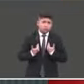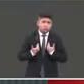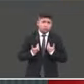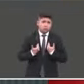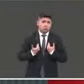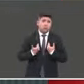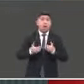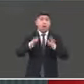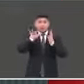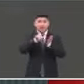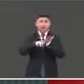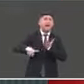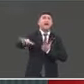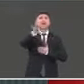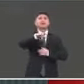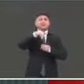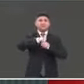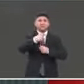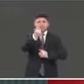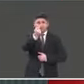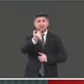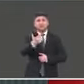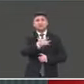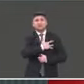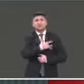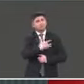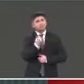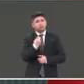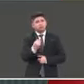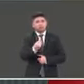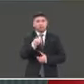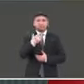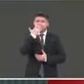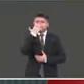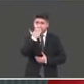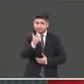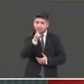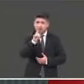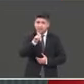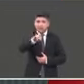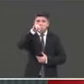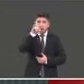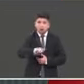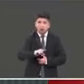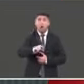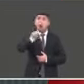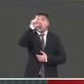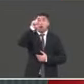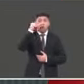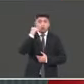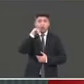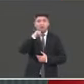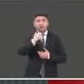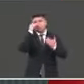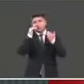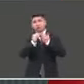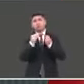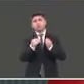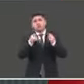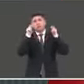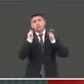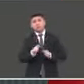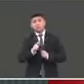bu ama herkesten biraz vicdanlı insaflı Hakk'a ve hakkaniyete uygun davranışlar